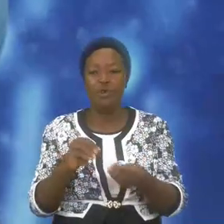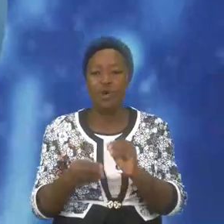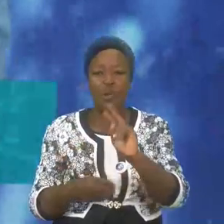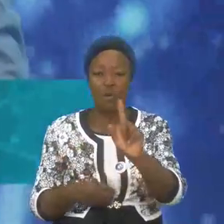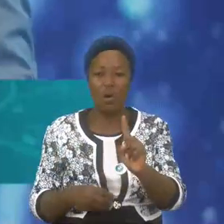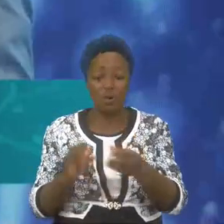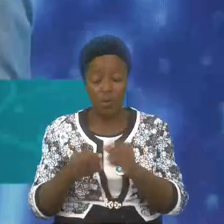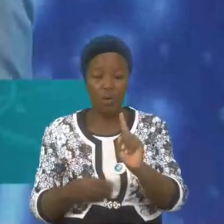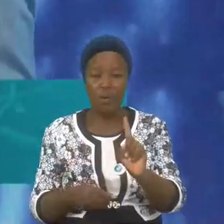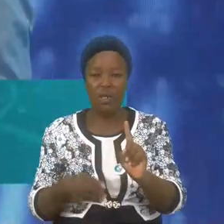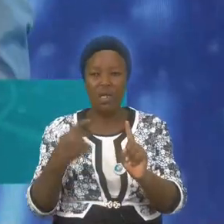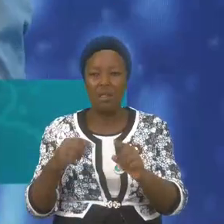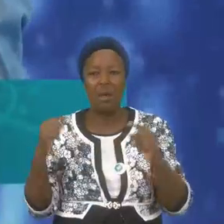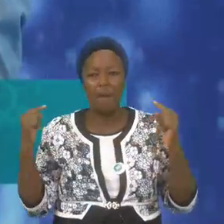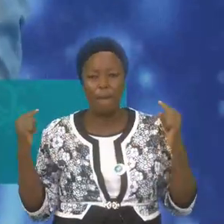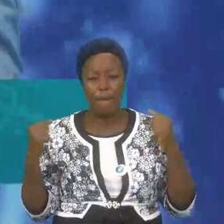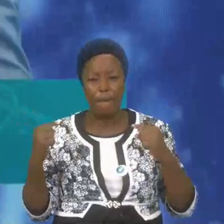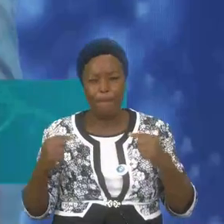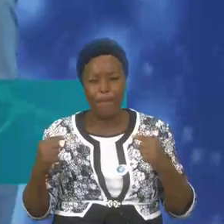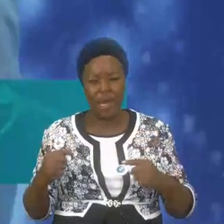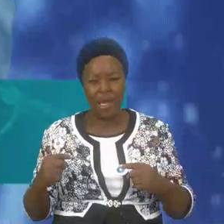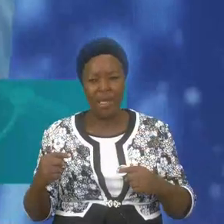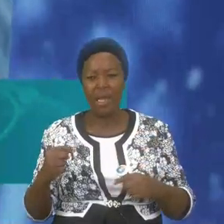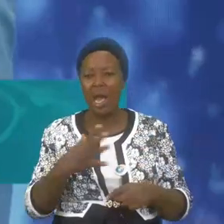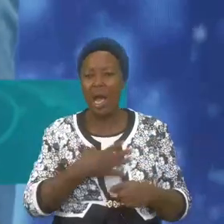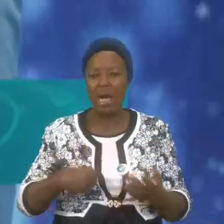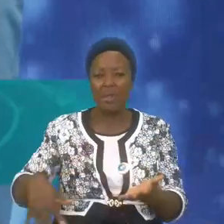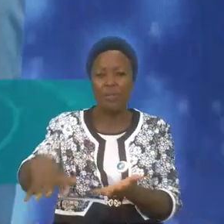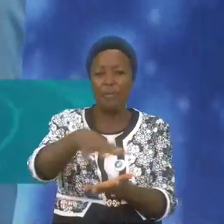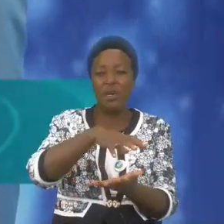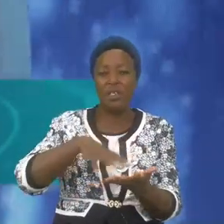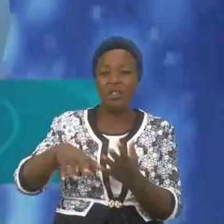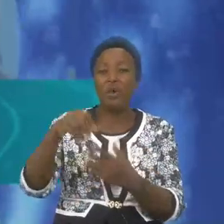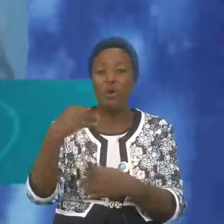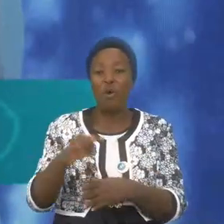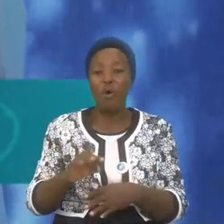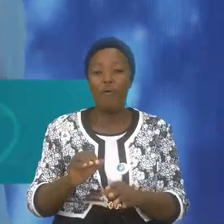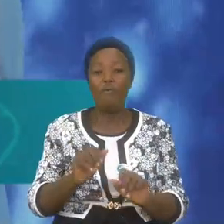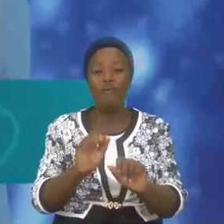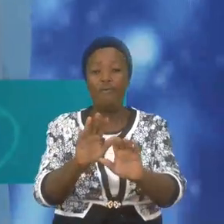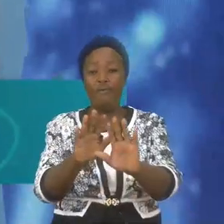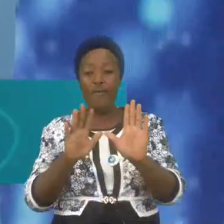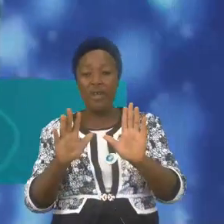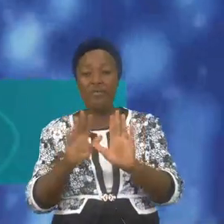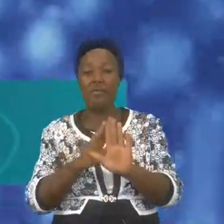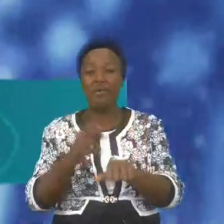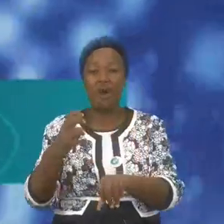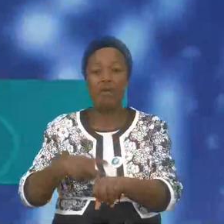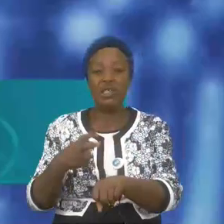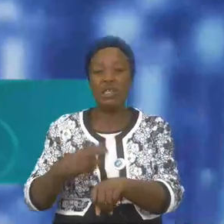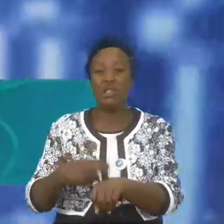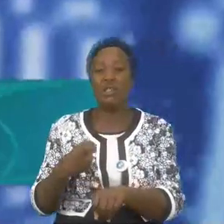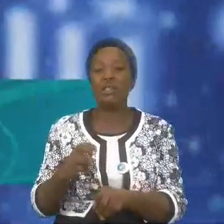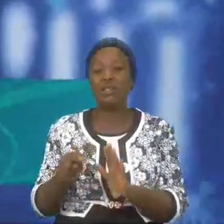Premièrement, la douleur et la perplexité d'une agitation effrayante.